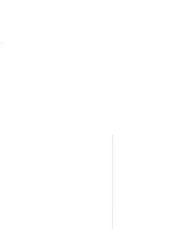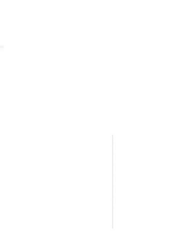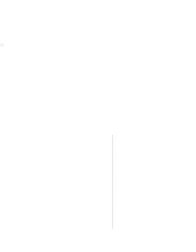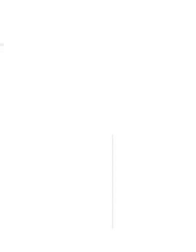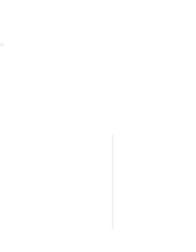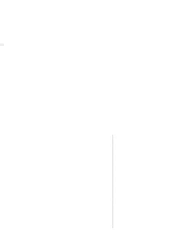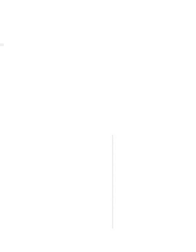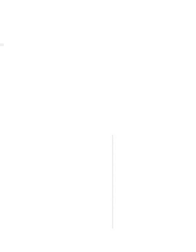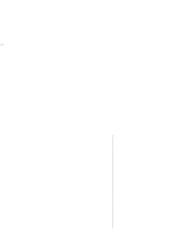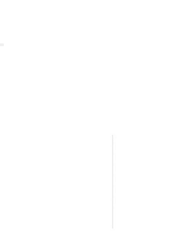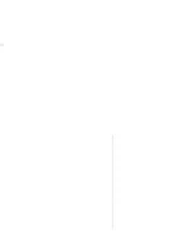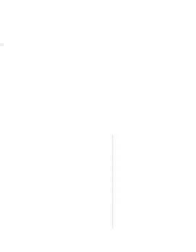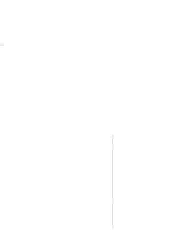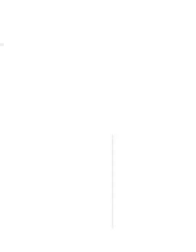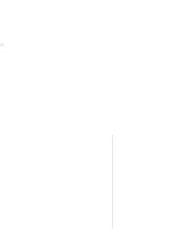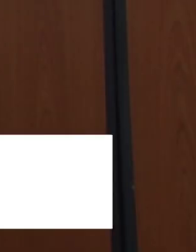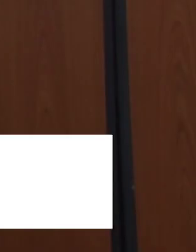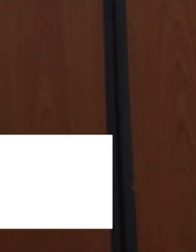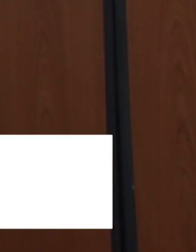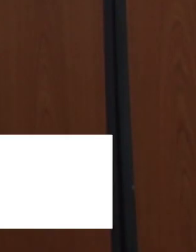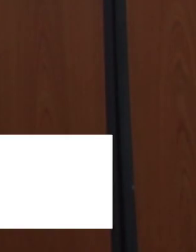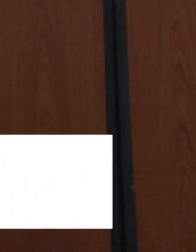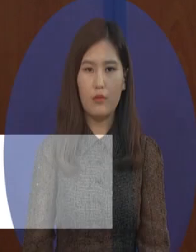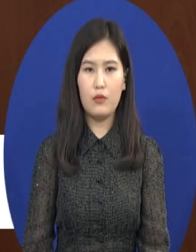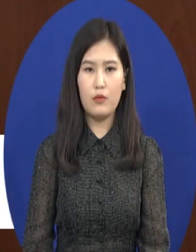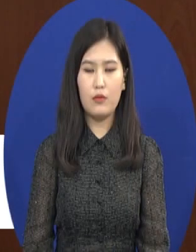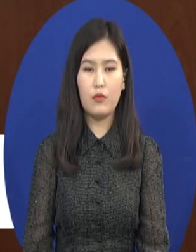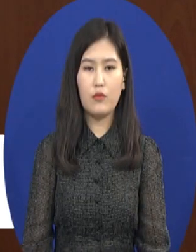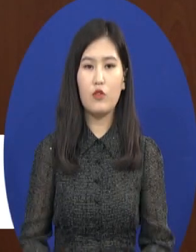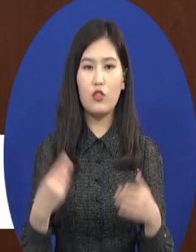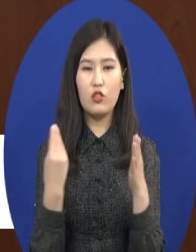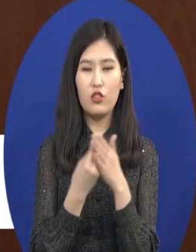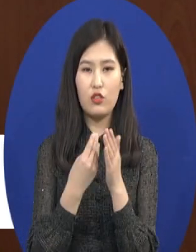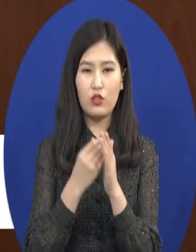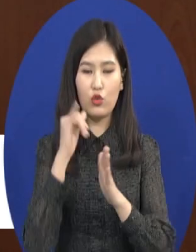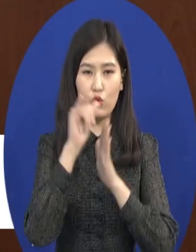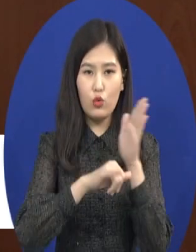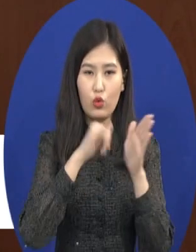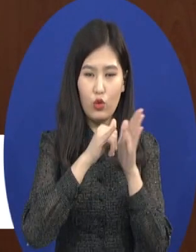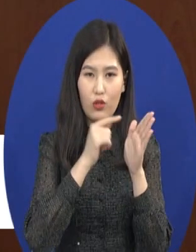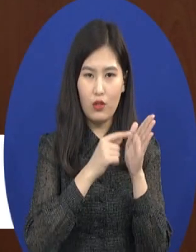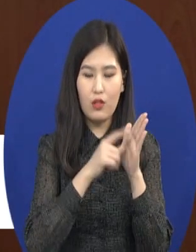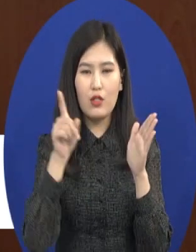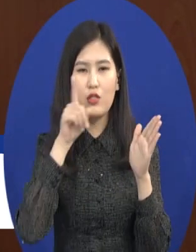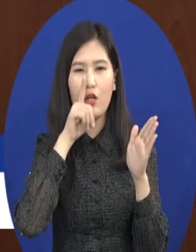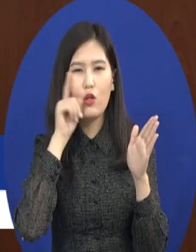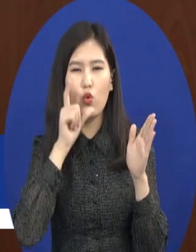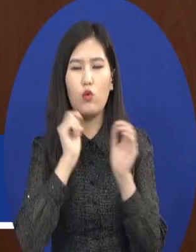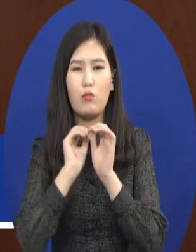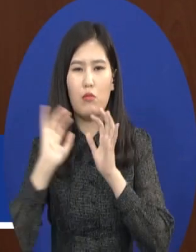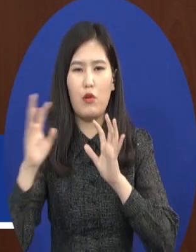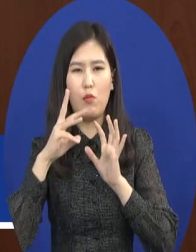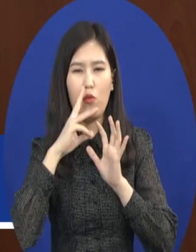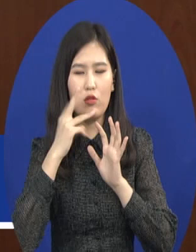YouTube-ийг жишээлбэл одоо мэдээллийн залуучуудын дунд мэдээллийг маш чухал их сурулж болцоод байгаа. YouTube-ийг бид нар бол Монголд